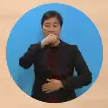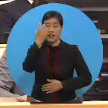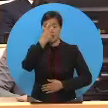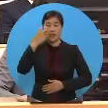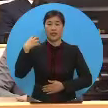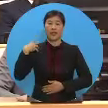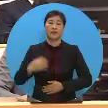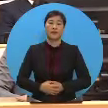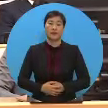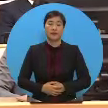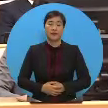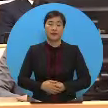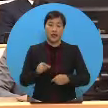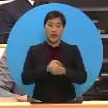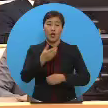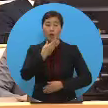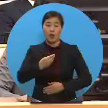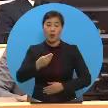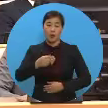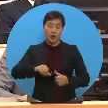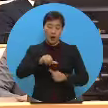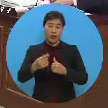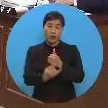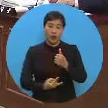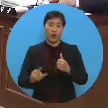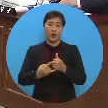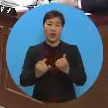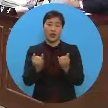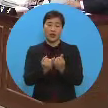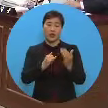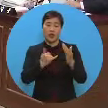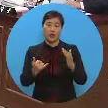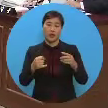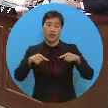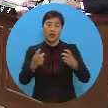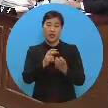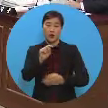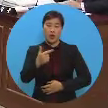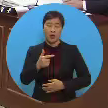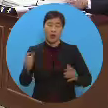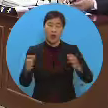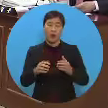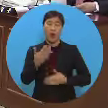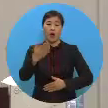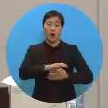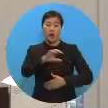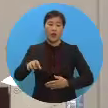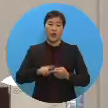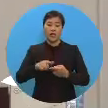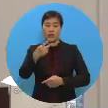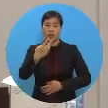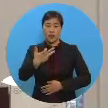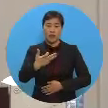제3회 추가경정예산안을 심의합니다. 특히 보건복지환경위원회는 여성가족정책관을 포함한 9개 소관에